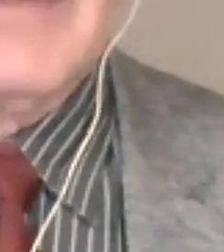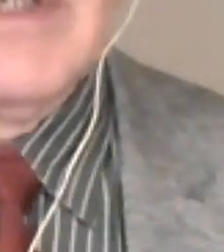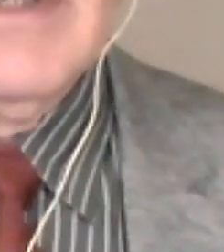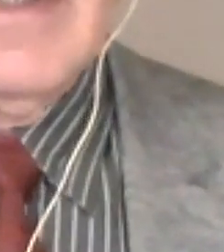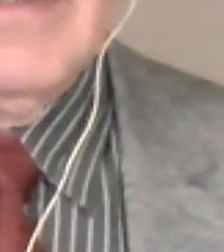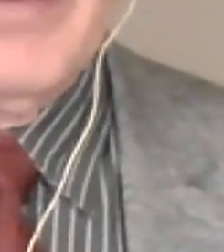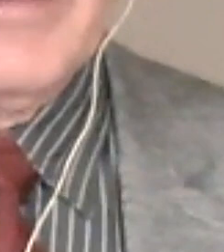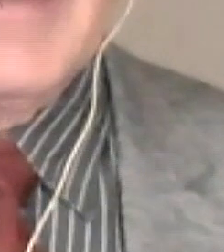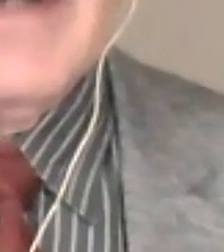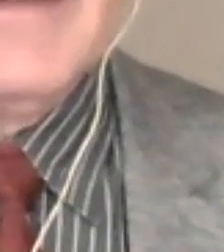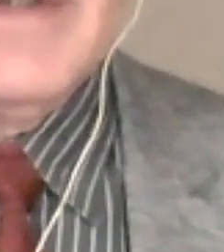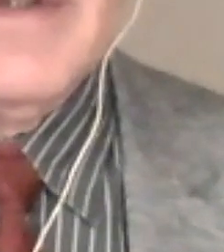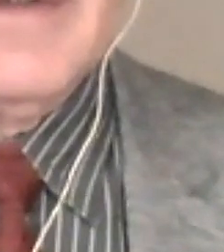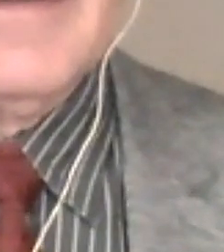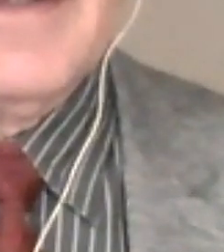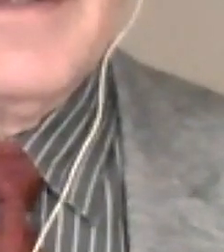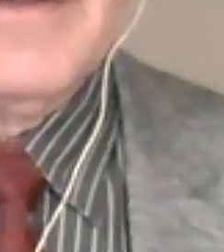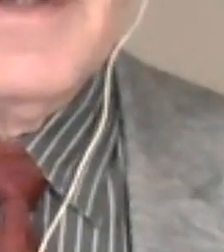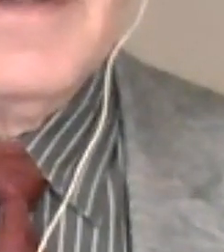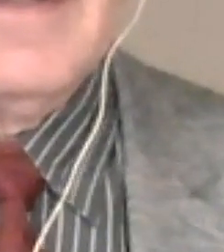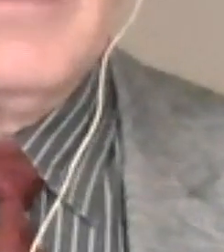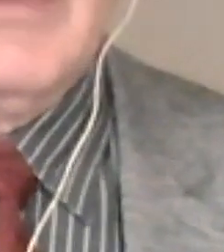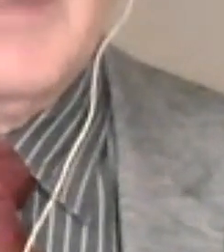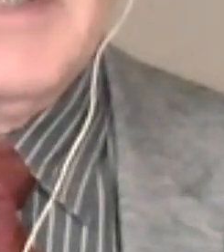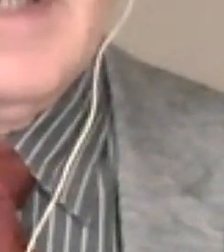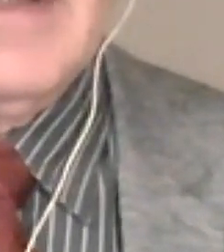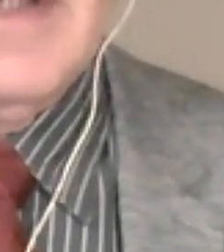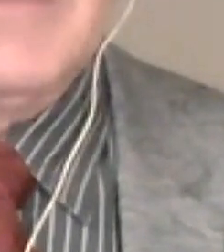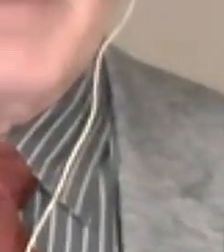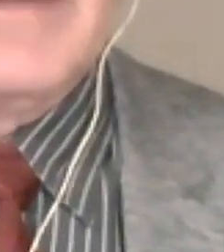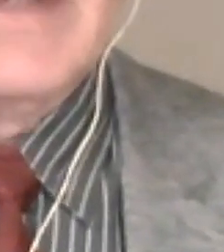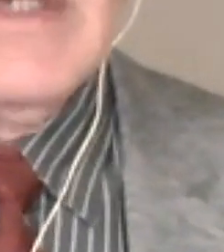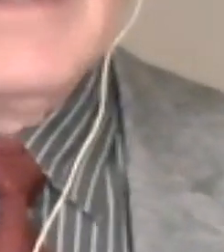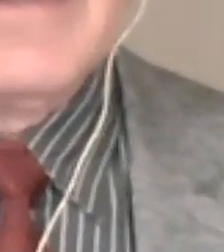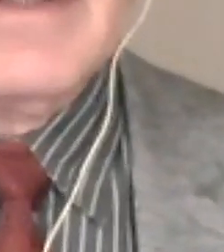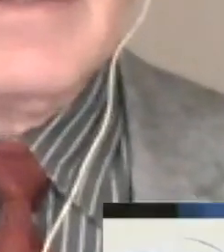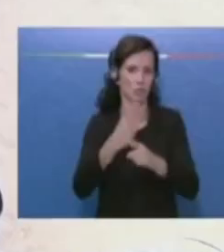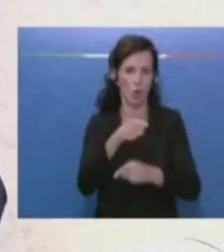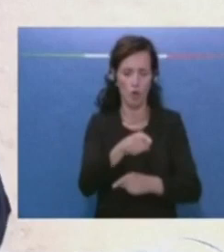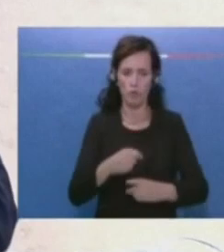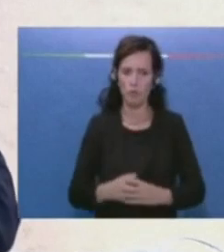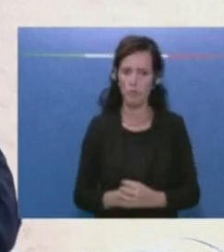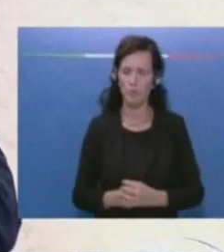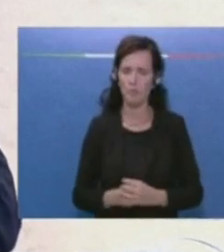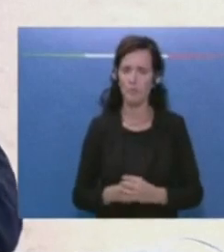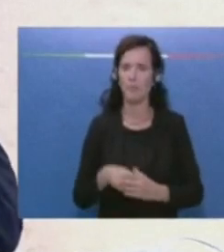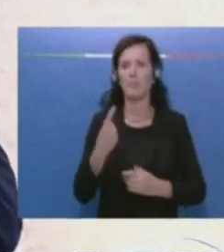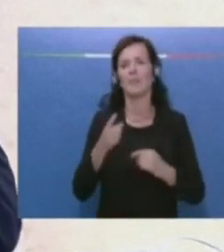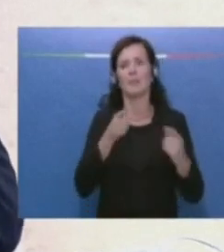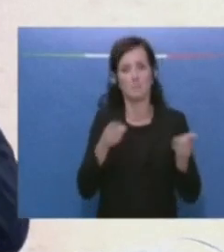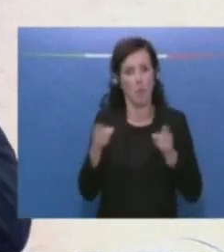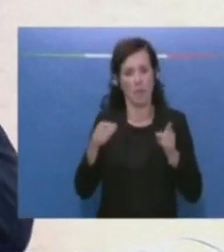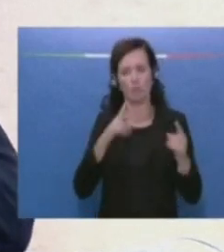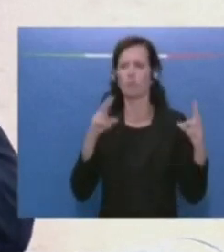هناك قرار صعب يجب اتخاذه، لأن هناك وضعا أمنيا متدهورا وكذلك